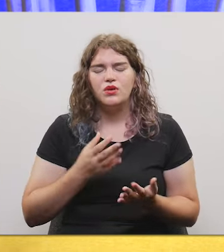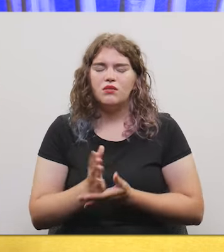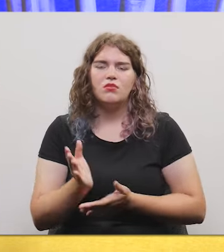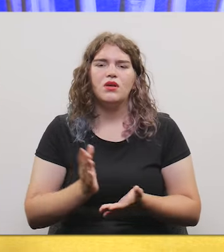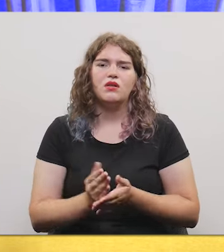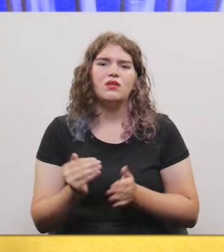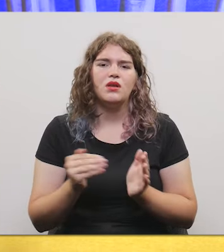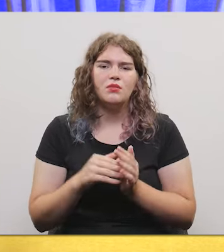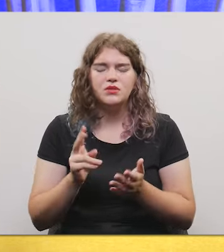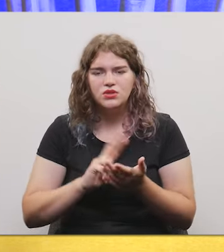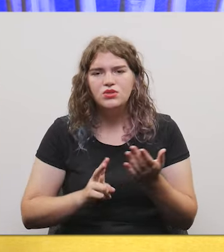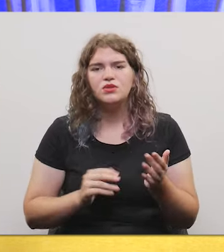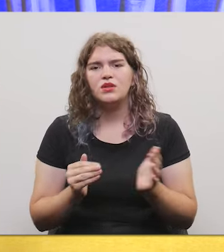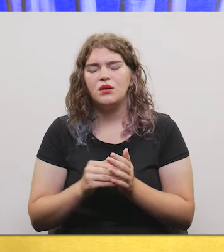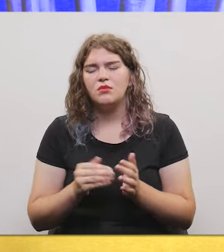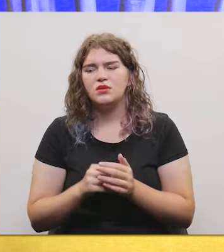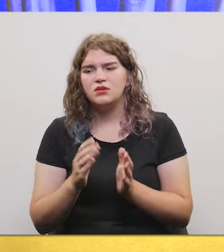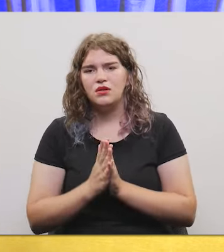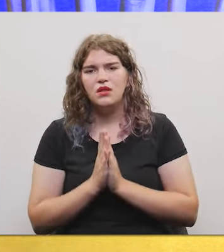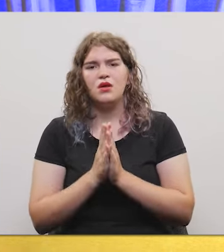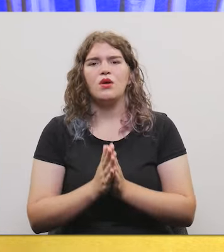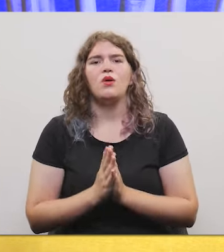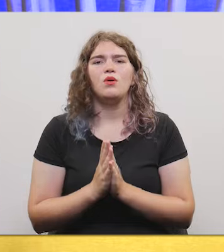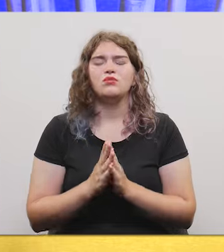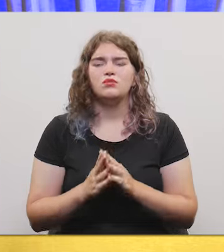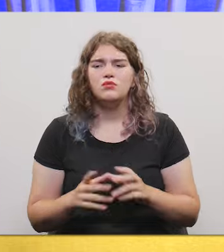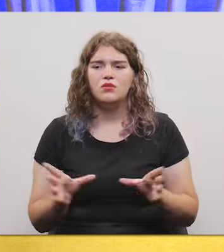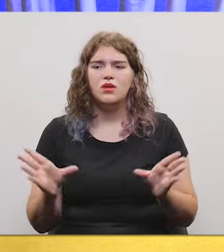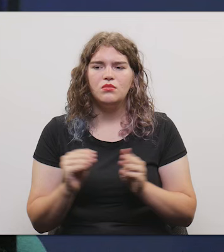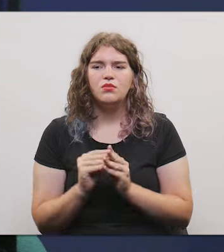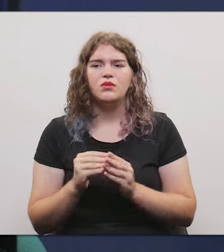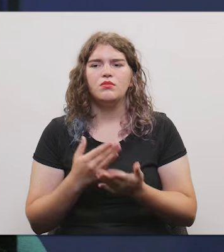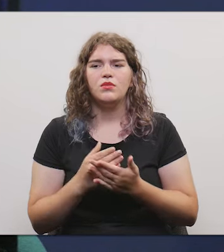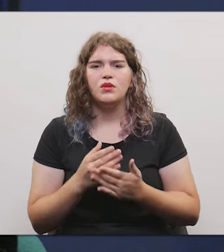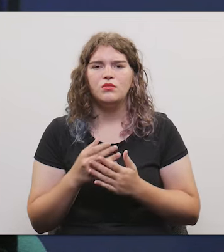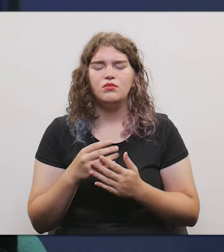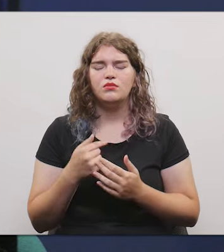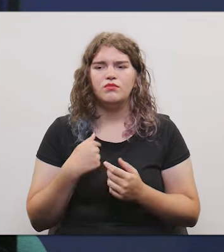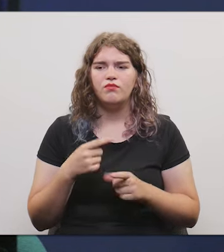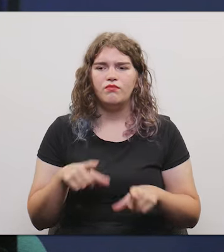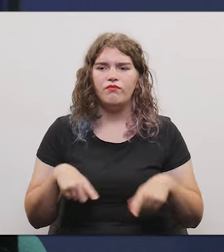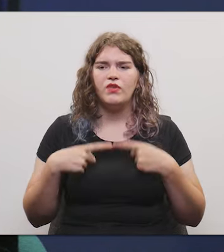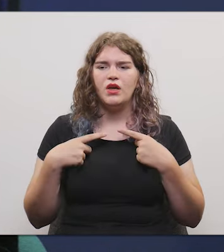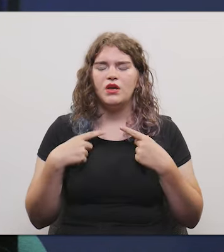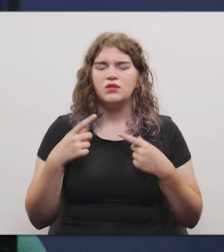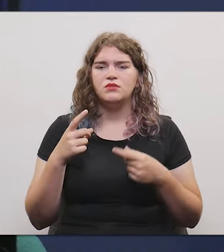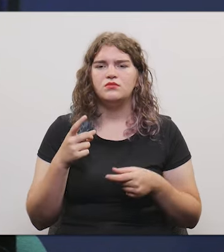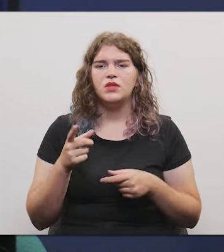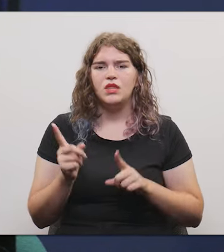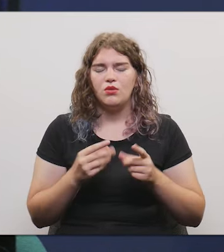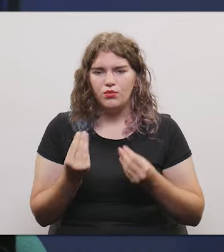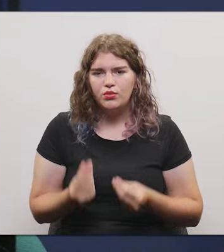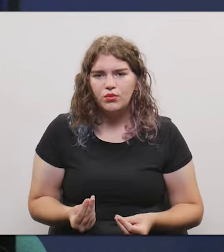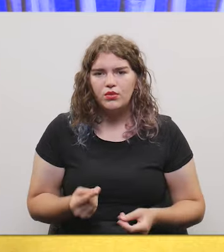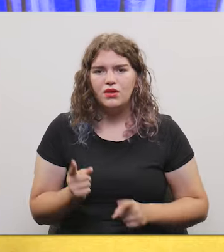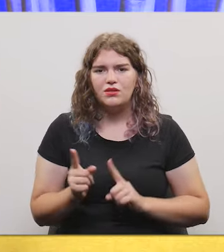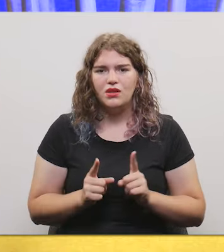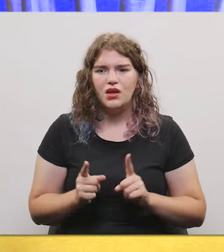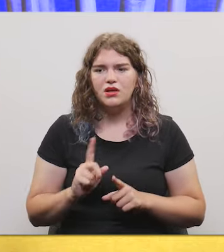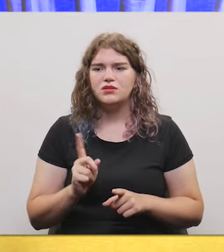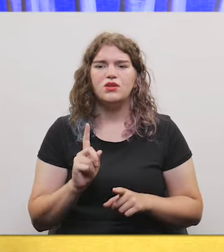că ni se tot spune că trebuie să citești, trebuie să te rogi, face parte din disciplină. Da, disciplinele sunt